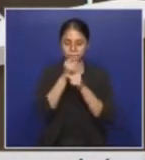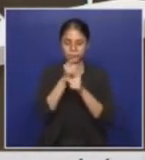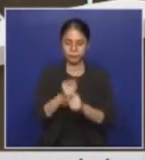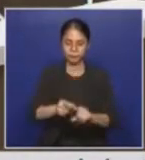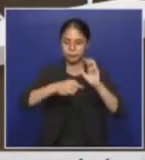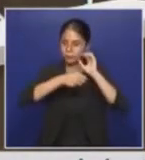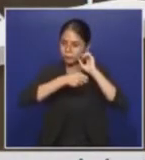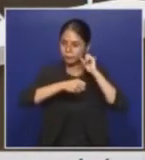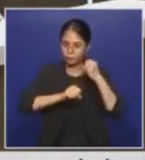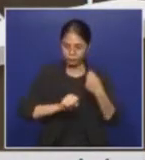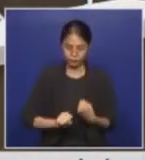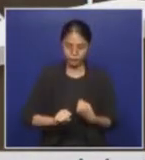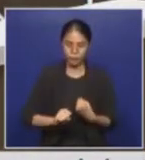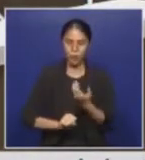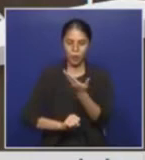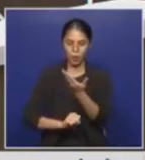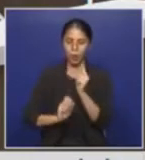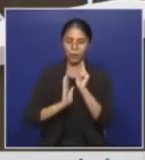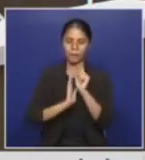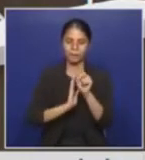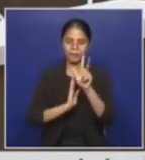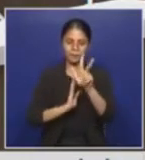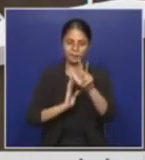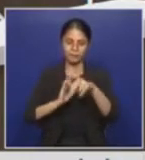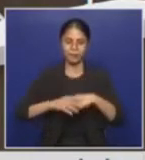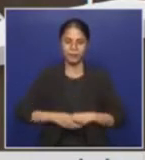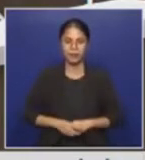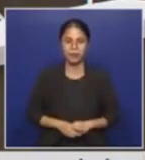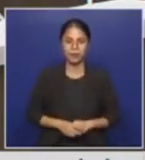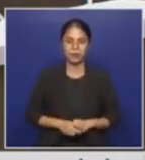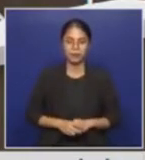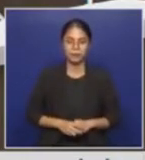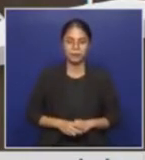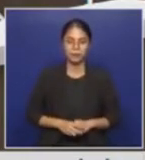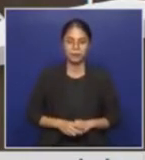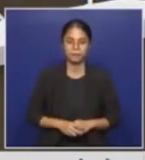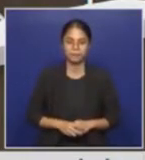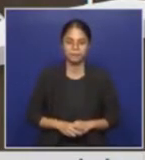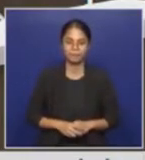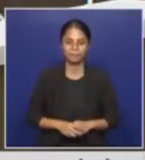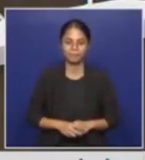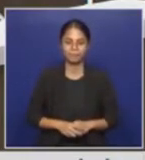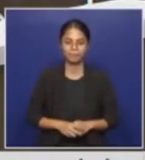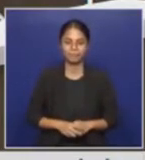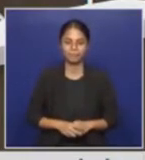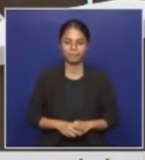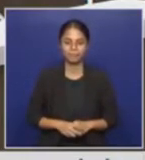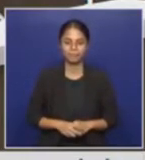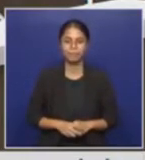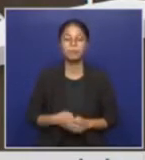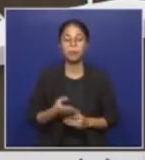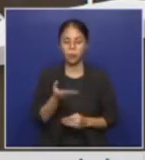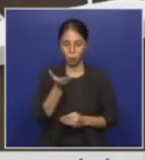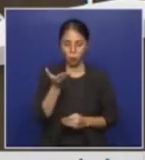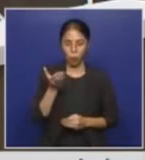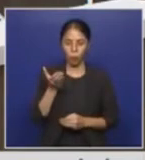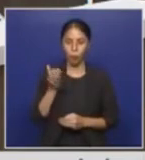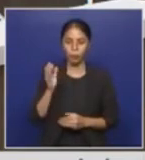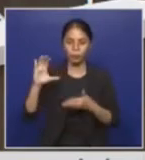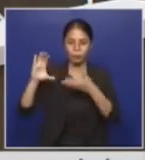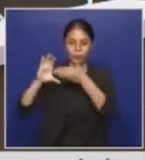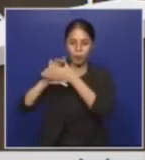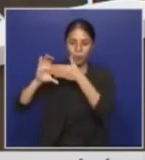ตย์ผมขอเพียง3นาทีครับท่านประธานครับผมจะขออนุญาตฉายสไลด์นะ